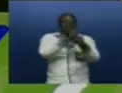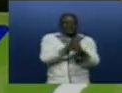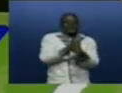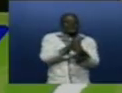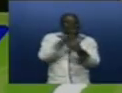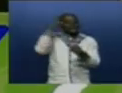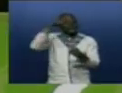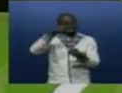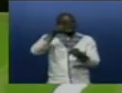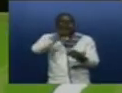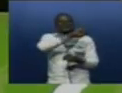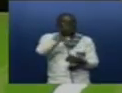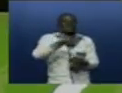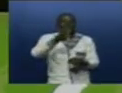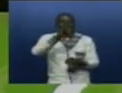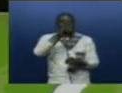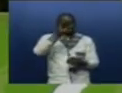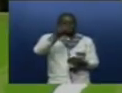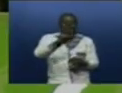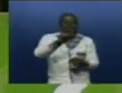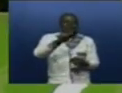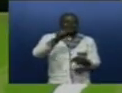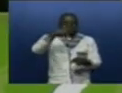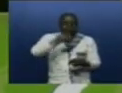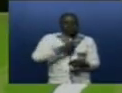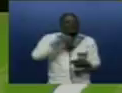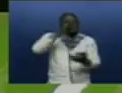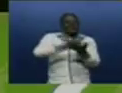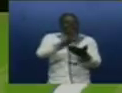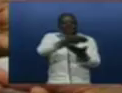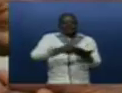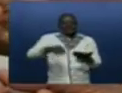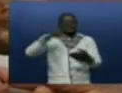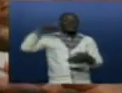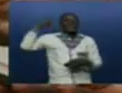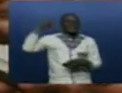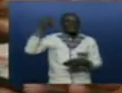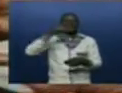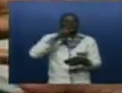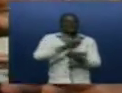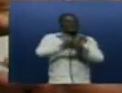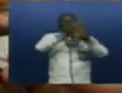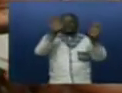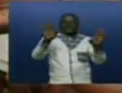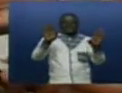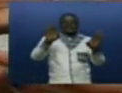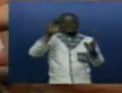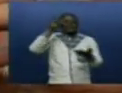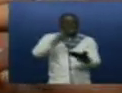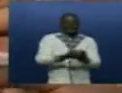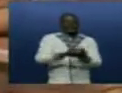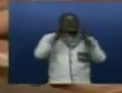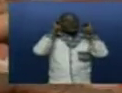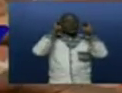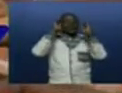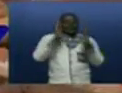lieutenant-colonel Zida, pour moi, cette partie de notre histoire reste à élucider. Ce que le professeur Luada a souligné,